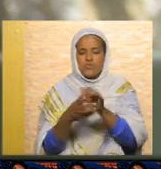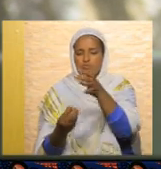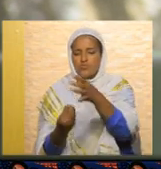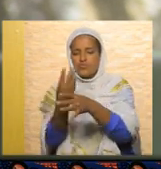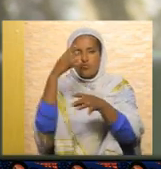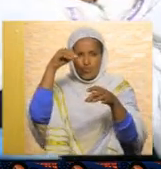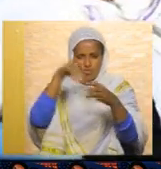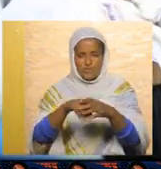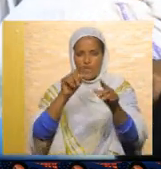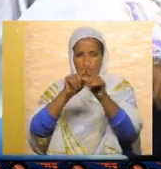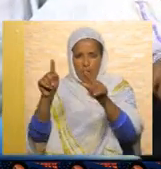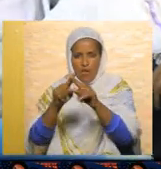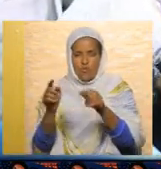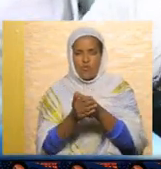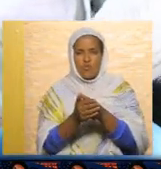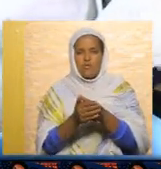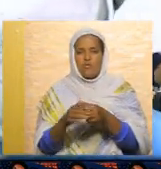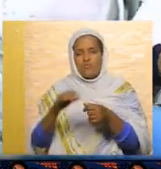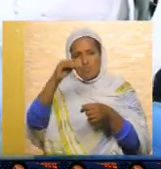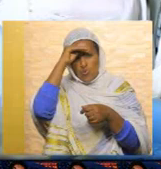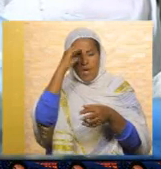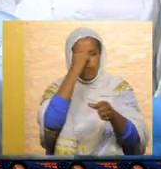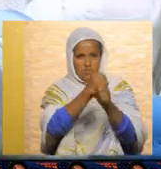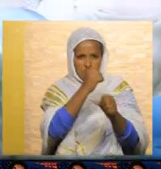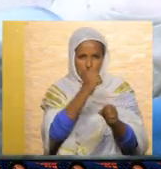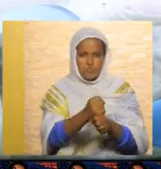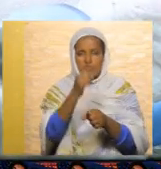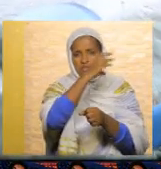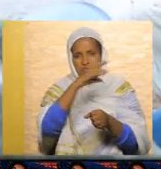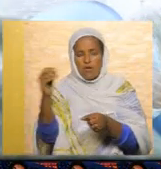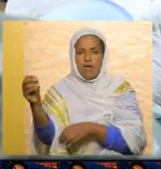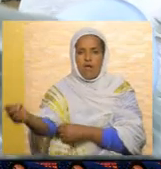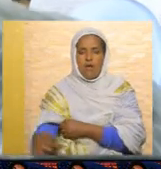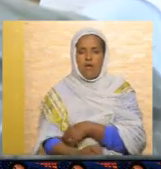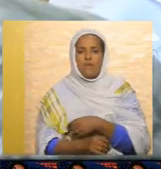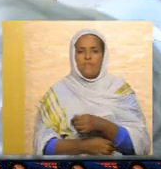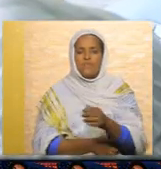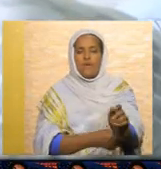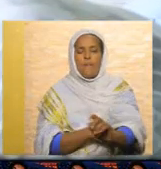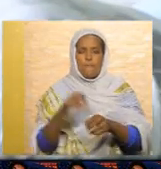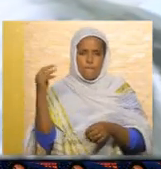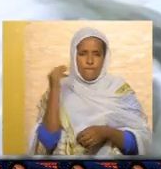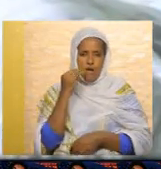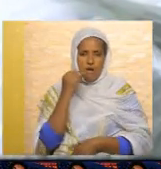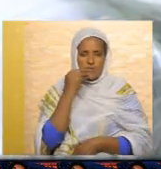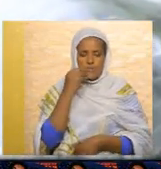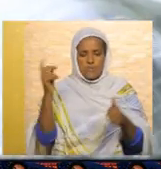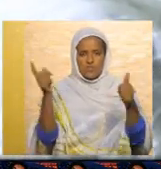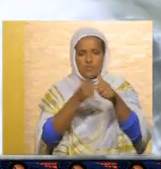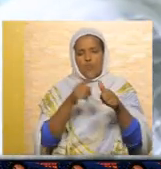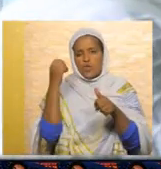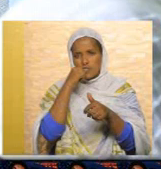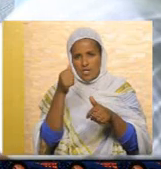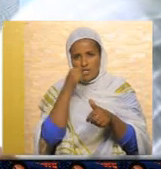ነበረ። የሴቶች ሚና በኢትዮጵያ ኦርቶዶክስ ተዋሕዶ ቤተ ክርስቲያን ውስጥ በትልቁ ይነሳል። ኃላፊነትን በሚገባ